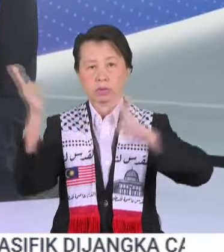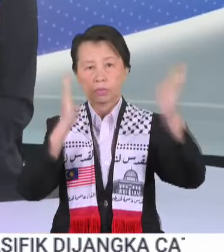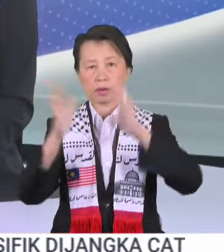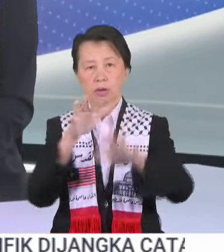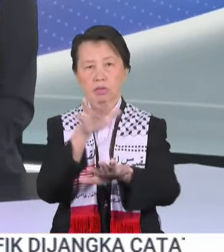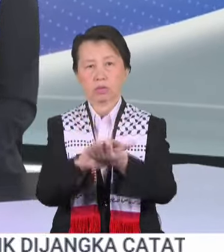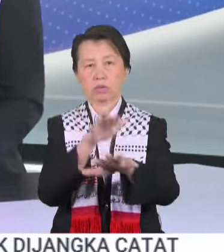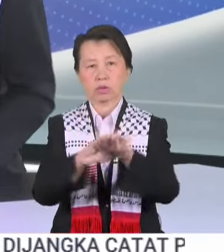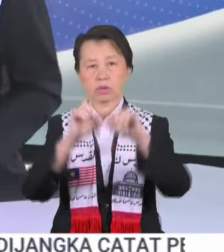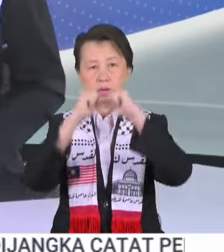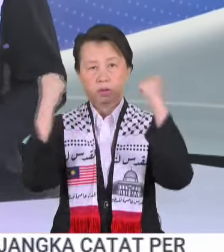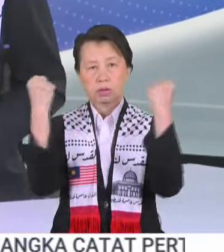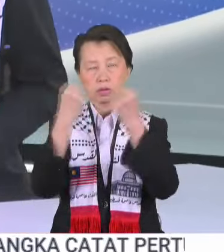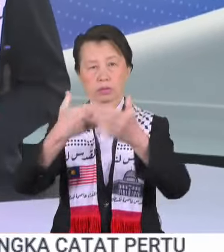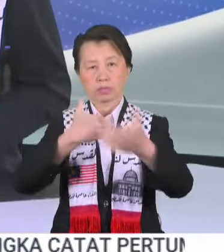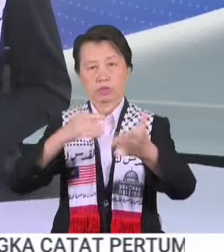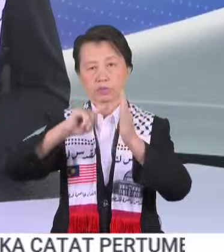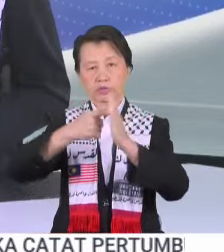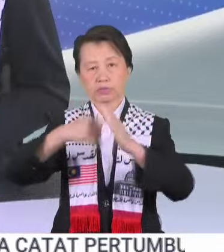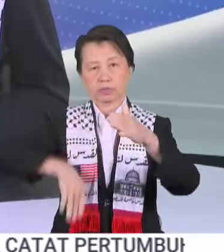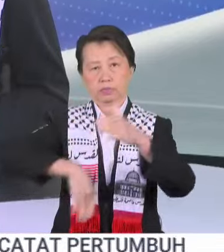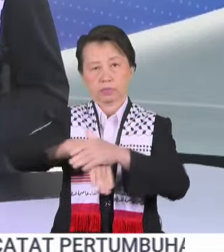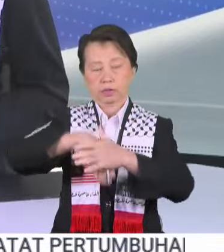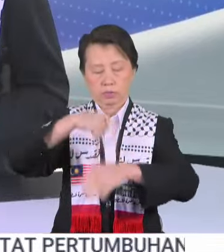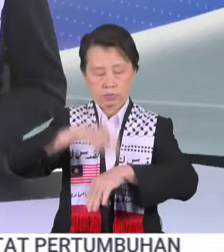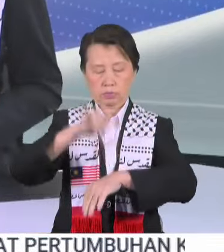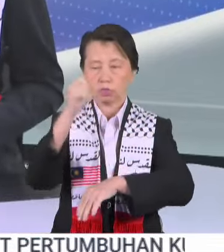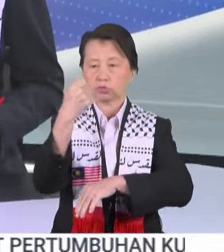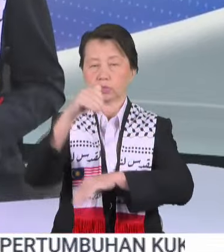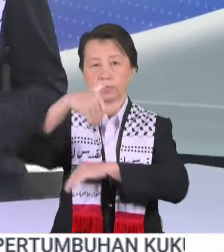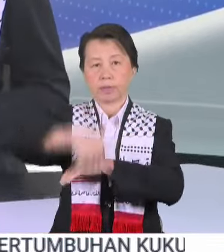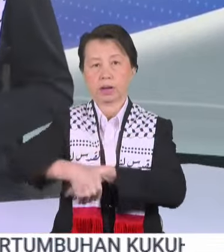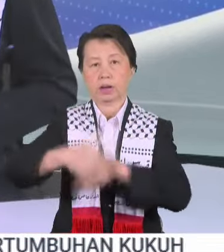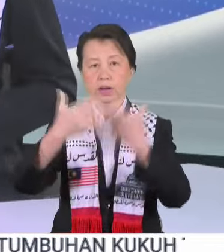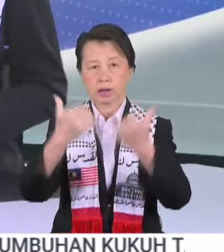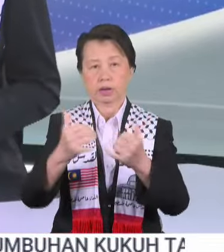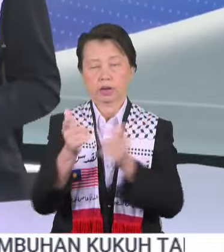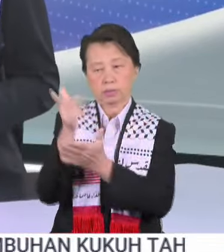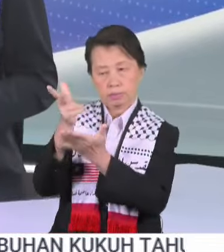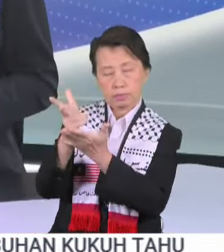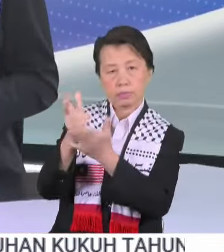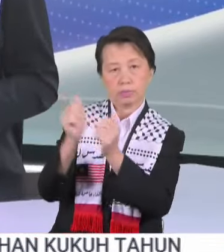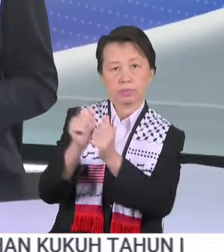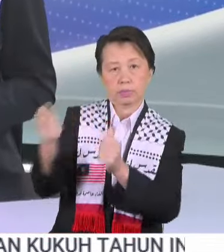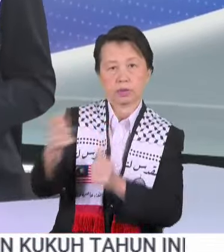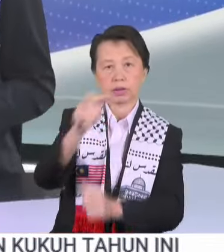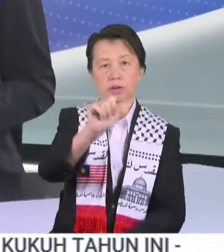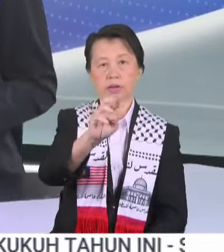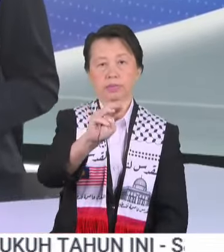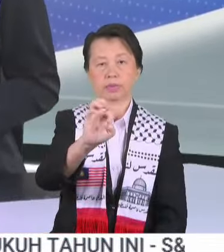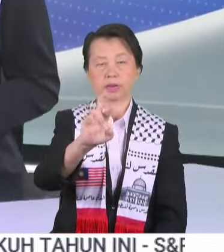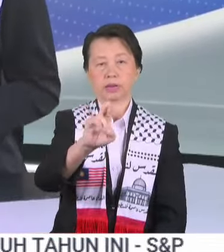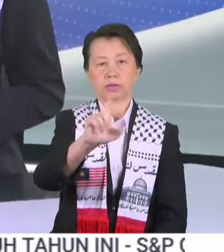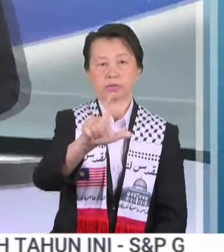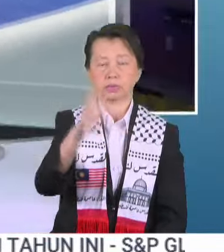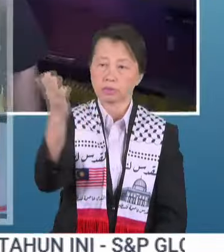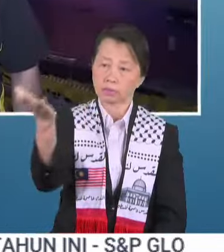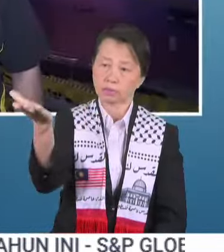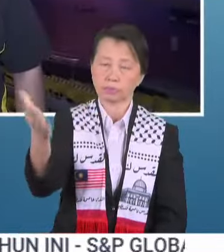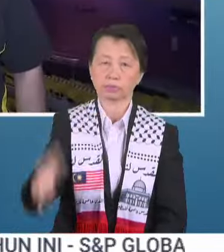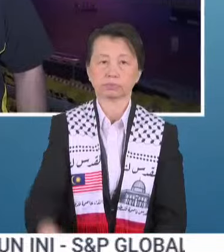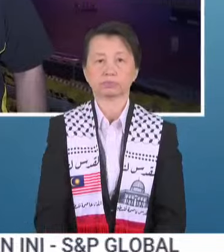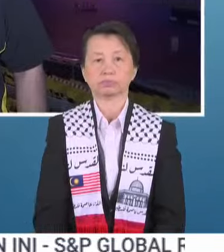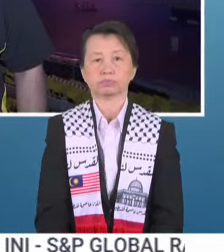membanjiri stadium sebelum sepak mula pukul 10 malam ini untuk perkembangan lanjut langsung bersama Amirul aizat di sana